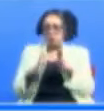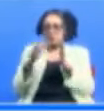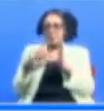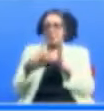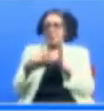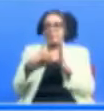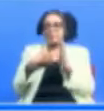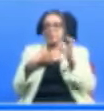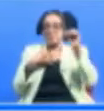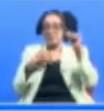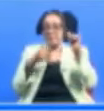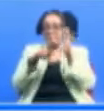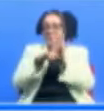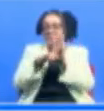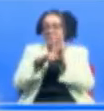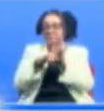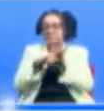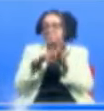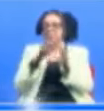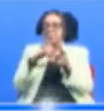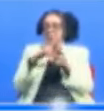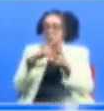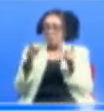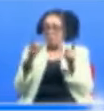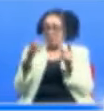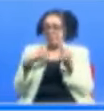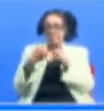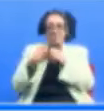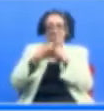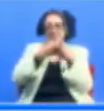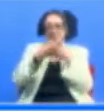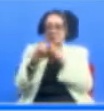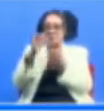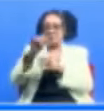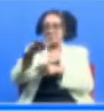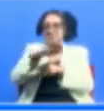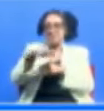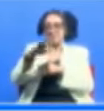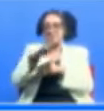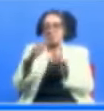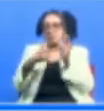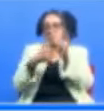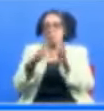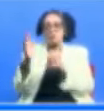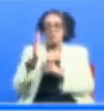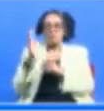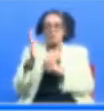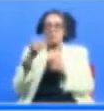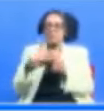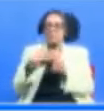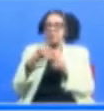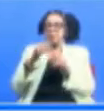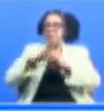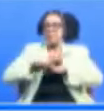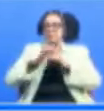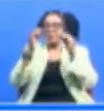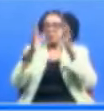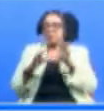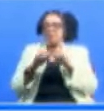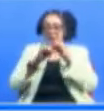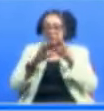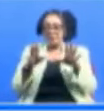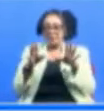ya A minus licha ya changamoto zinazokumba eneo hilo kiusalama na hasa ukosefu wa walimu wengi wakihofia usalama